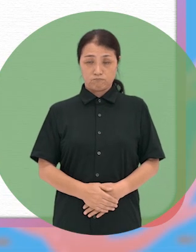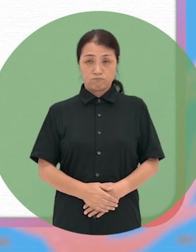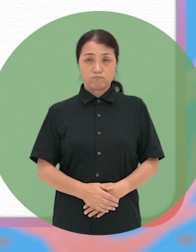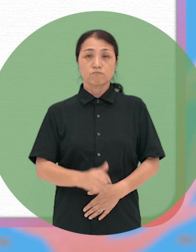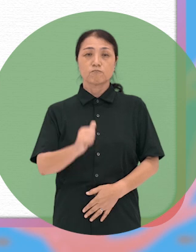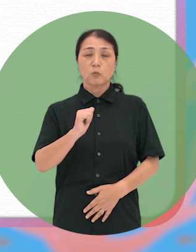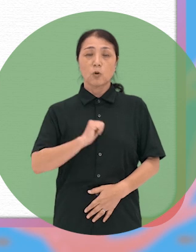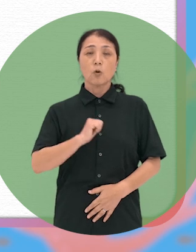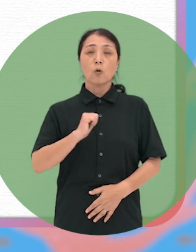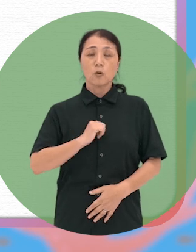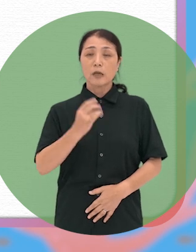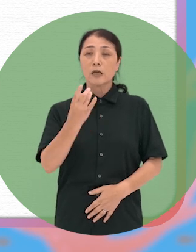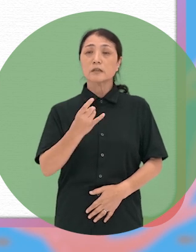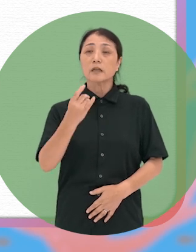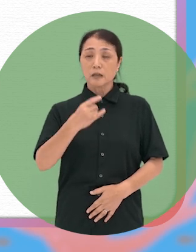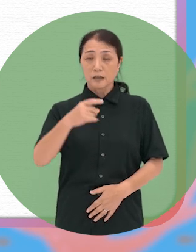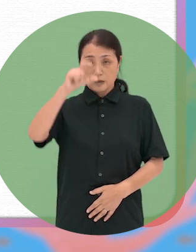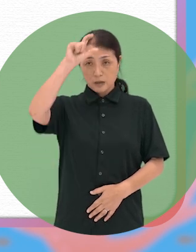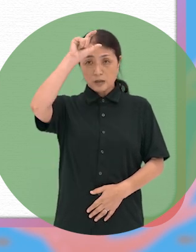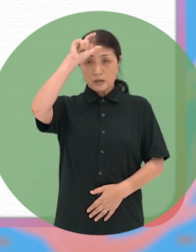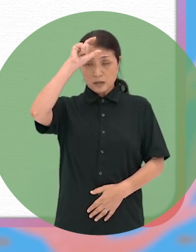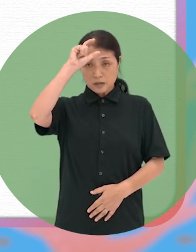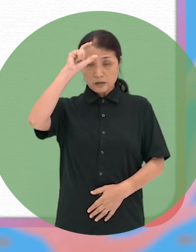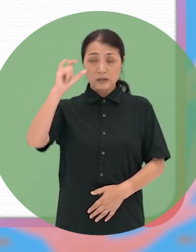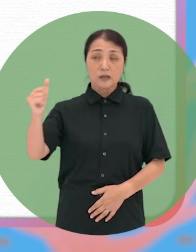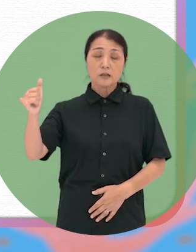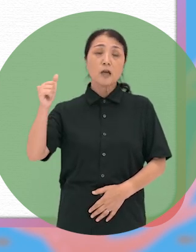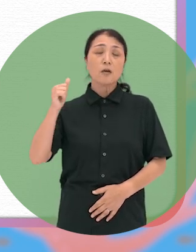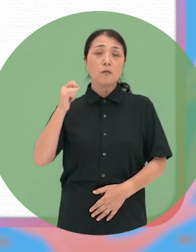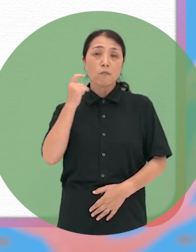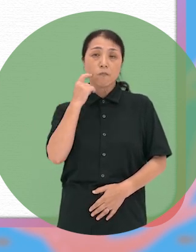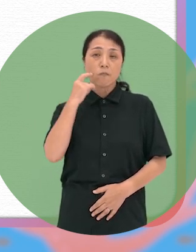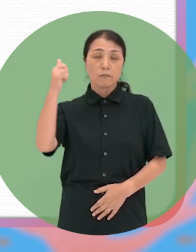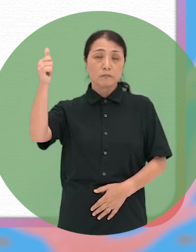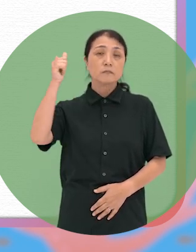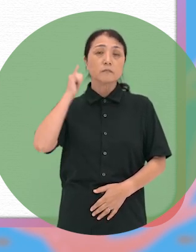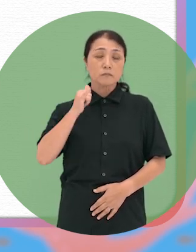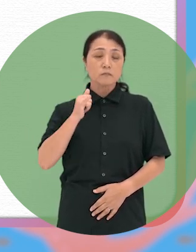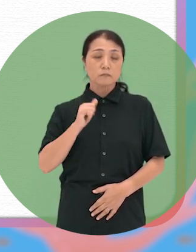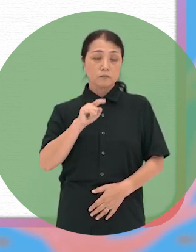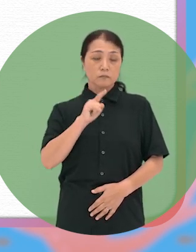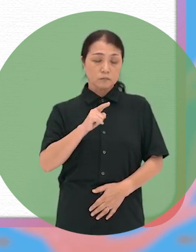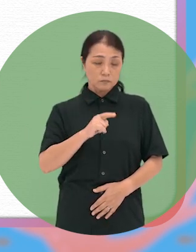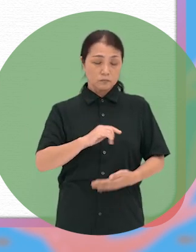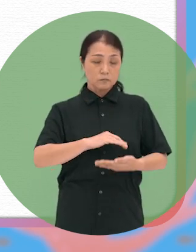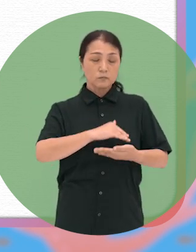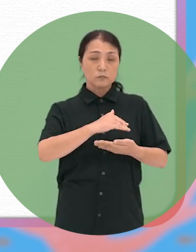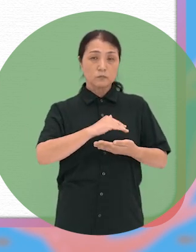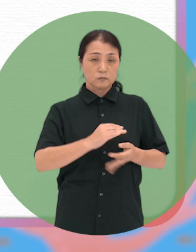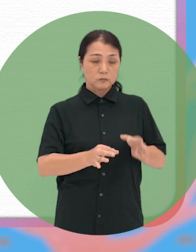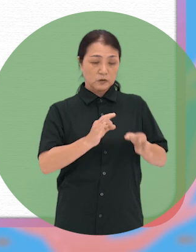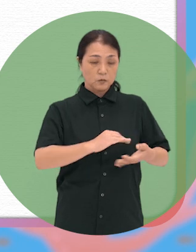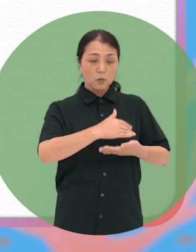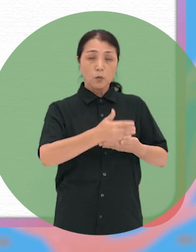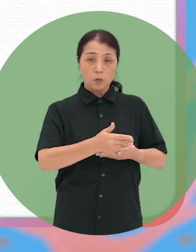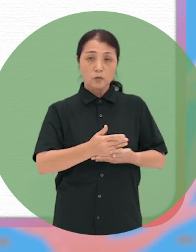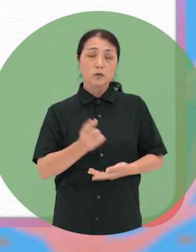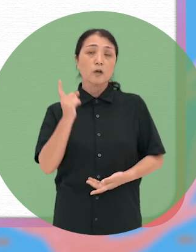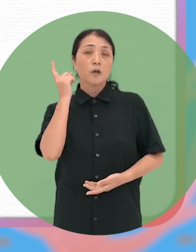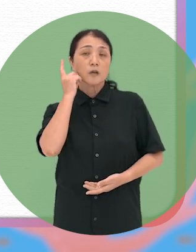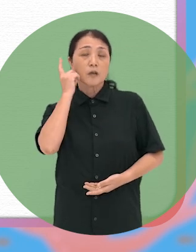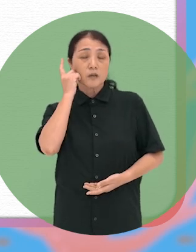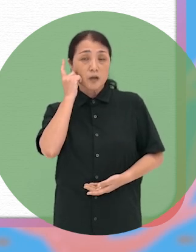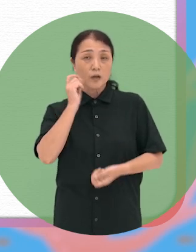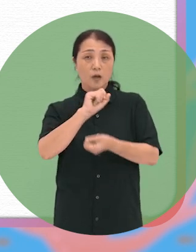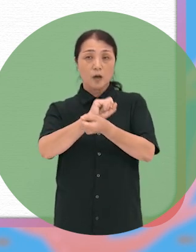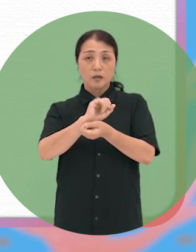では警察官を語り、あなたの銀行口座や携帯電話が犯罪に使われた、逮捕されないためにお金を振